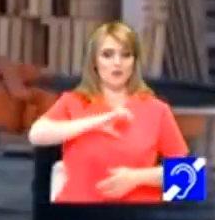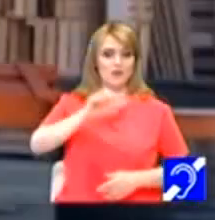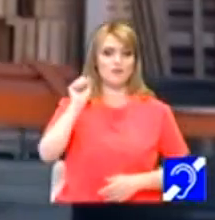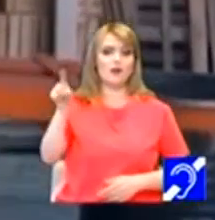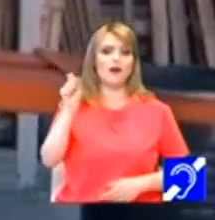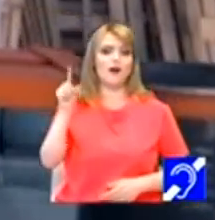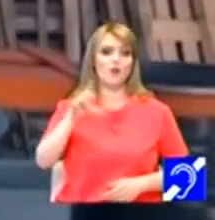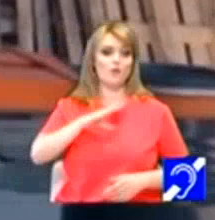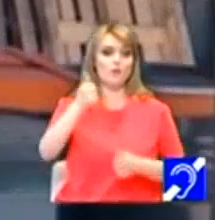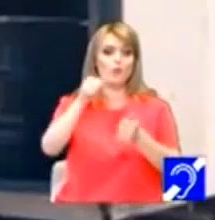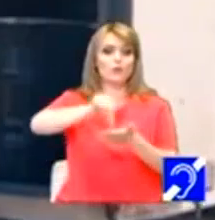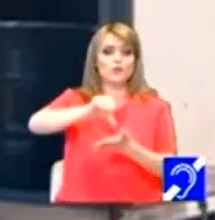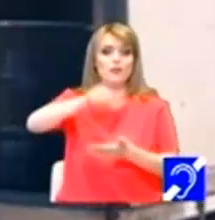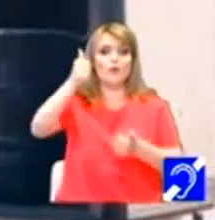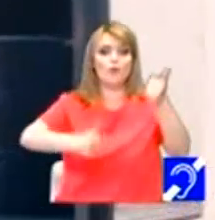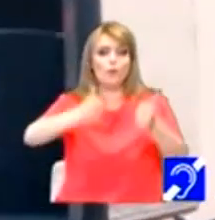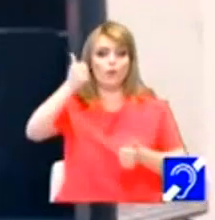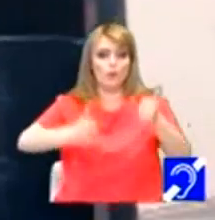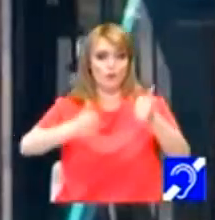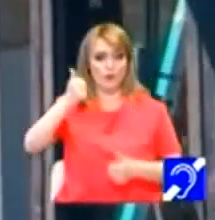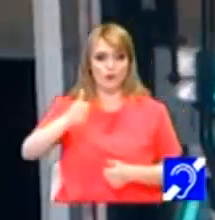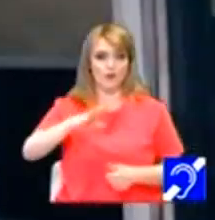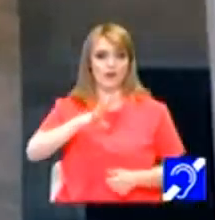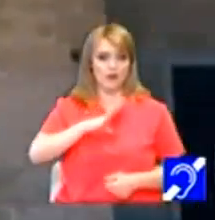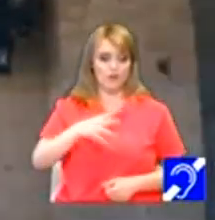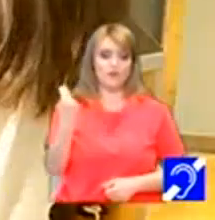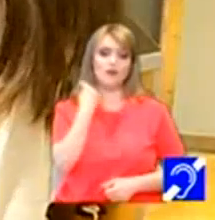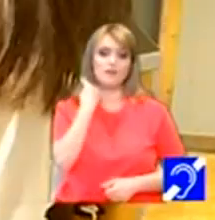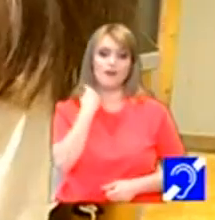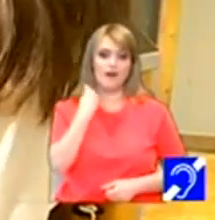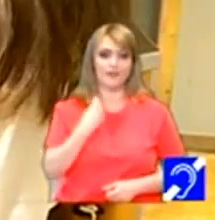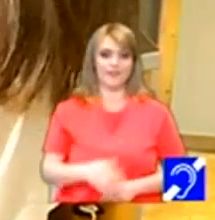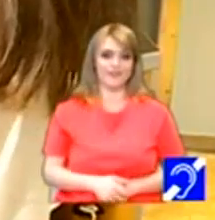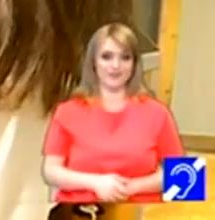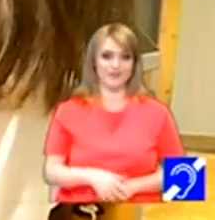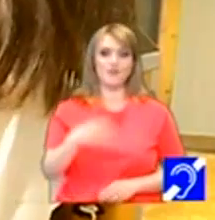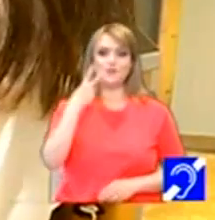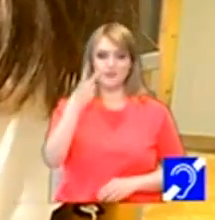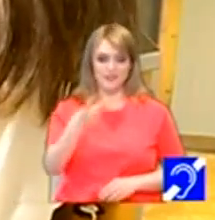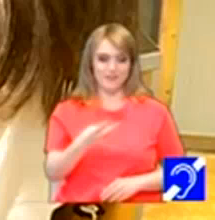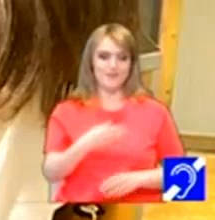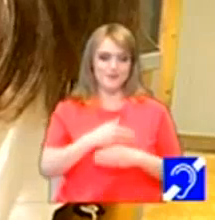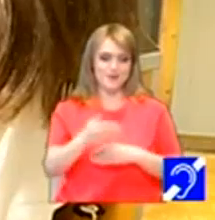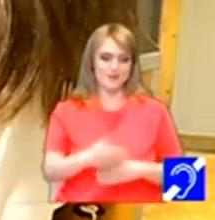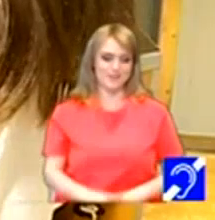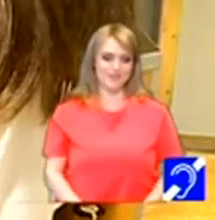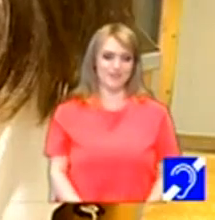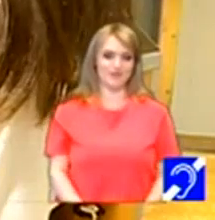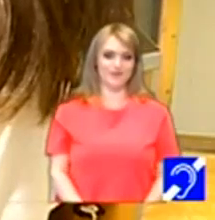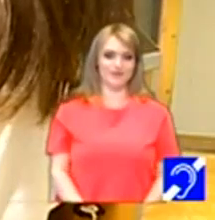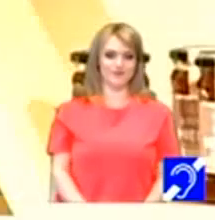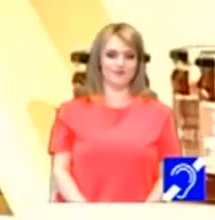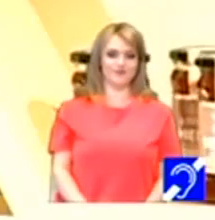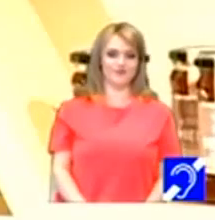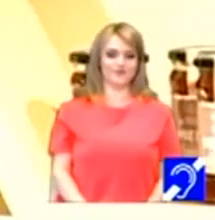un prestigios concurs internațional desfășurat în capitala Marii Britanii. În telejurnal aflați cum au reușit ei să cucerească juriul.